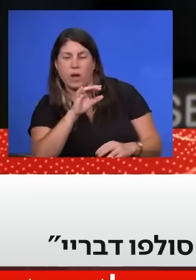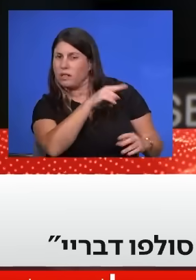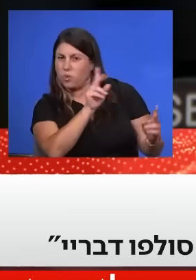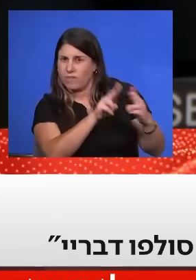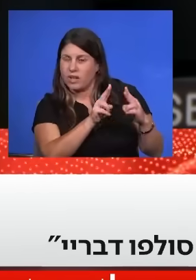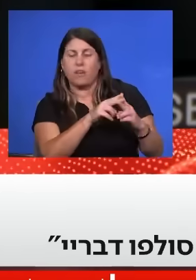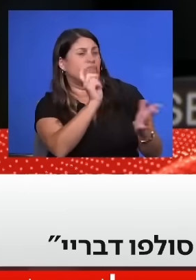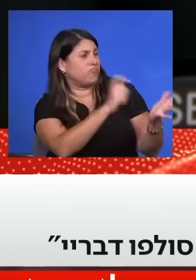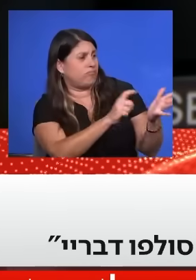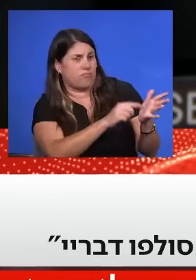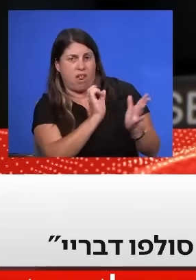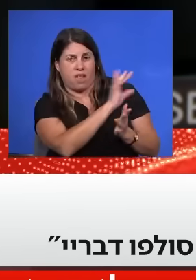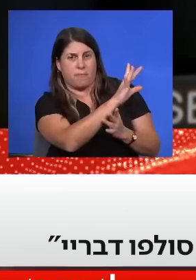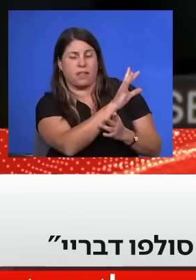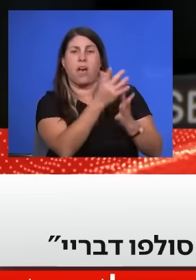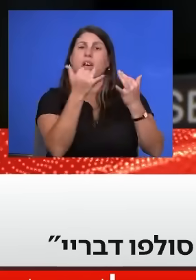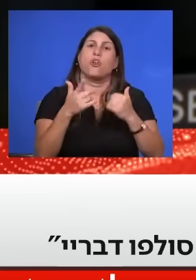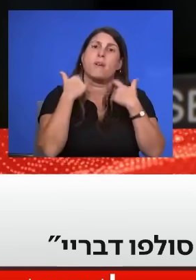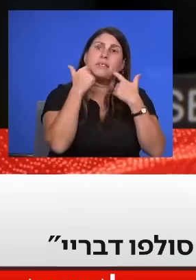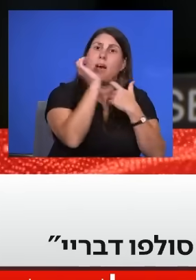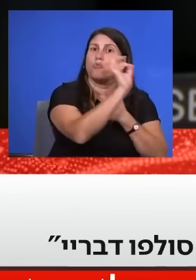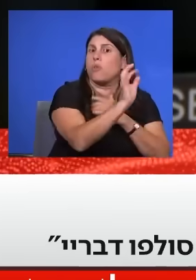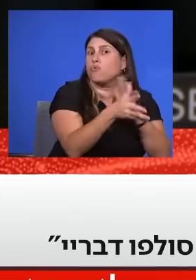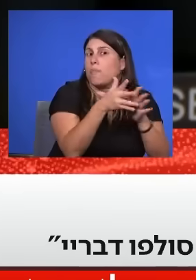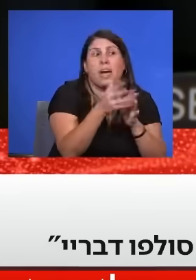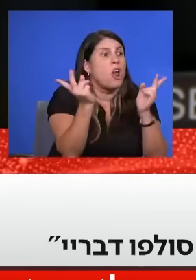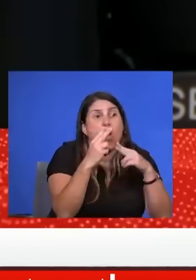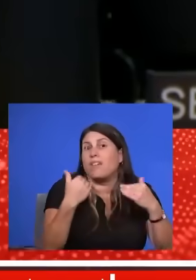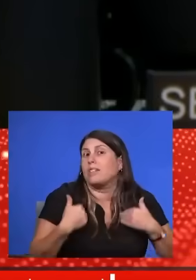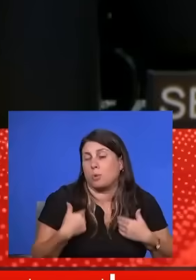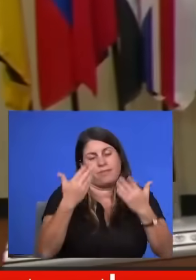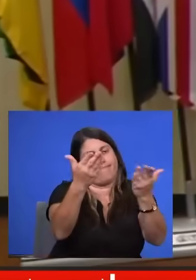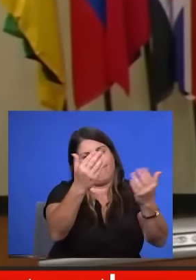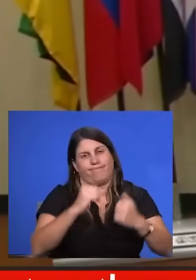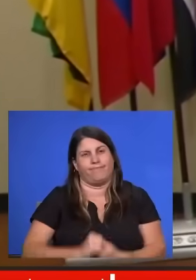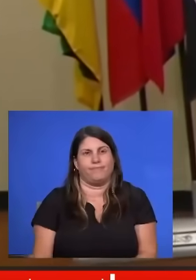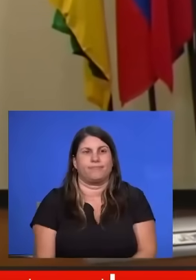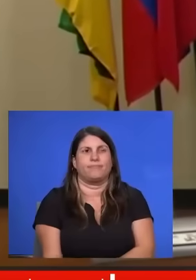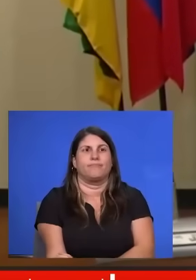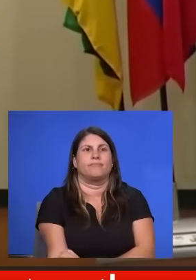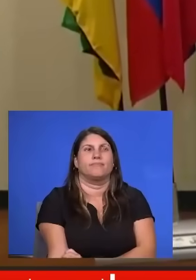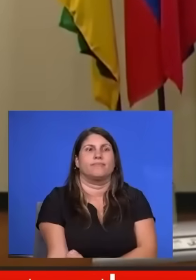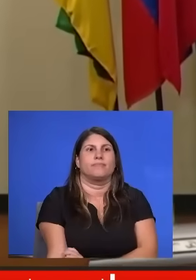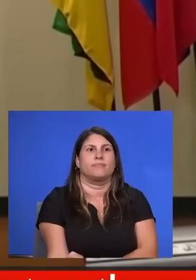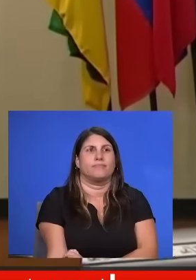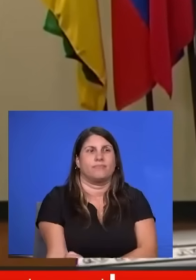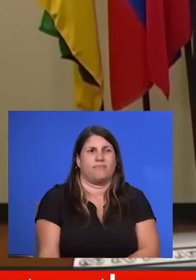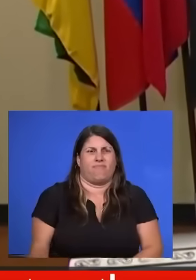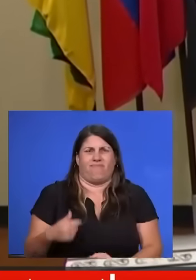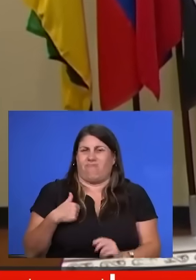מגיע היום ההסבר שלו שפשוט אומר, לא הבנתם אותי. בואו נשמע את הדברים שלו. Okay. I am shocked by